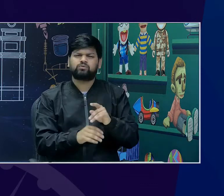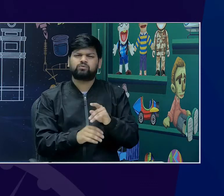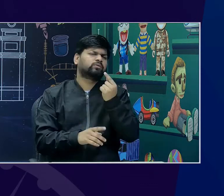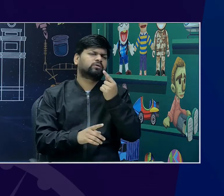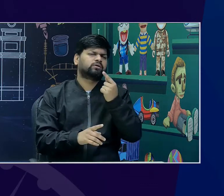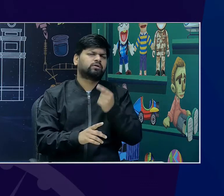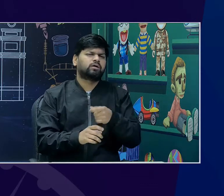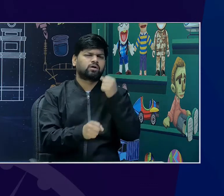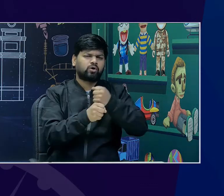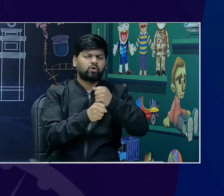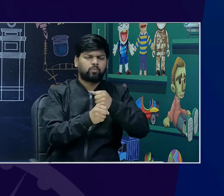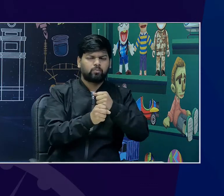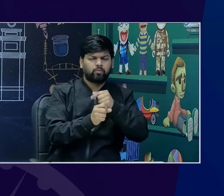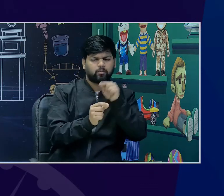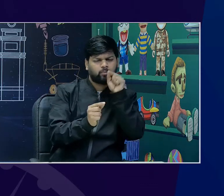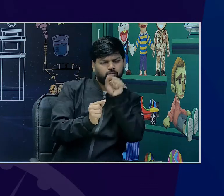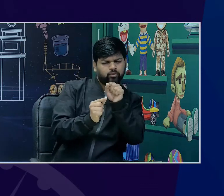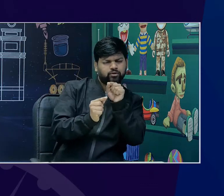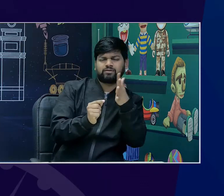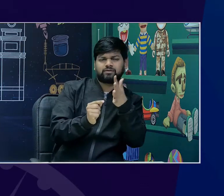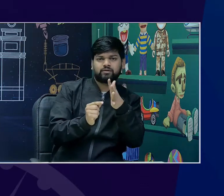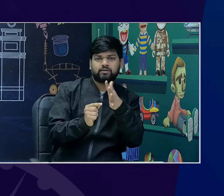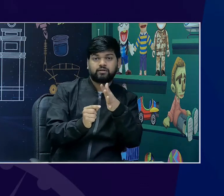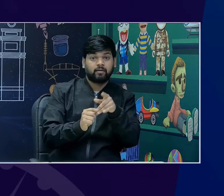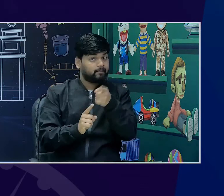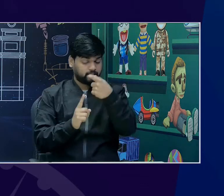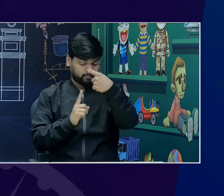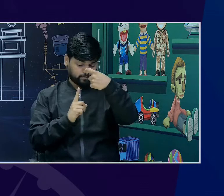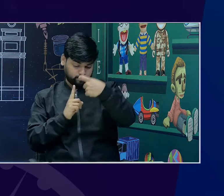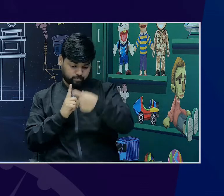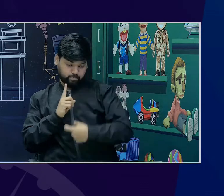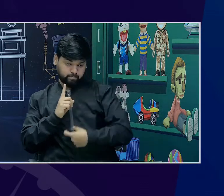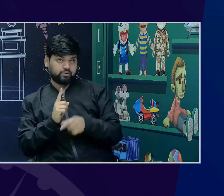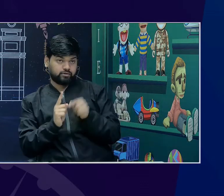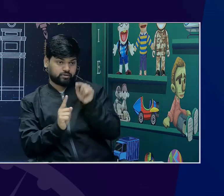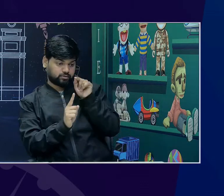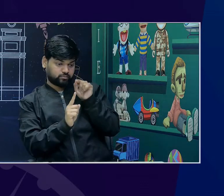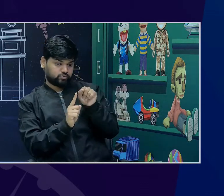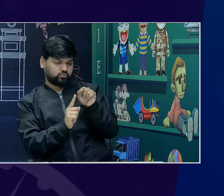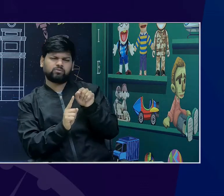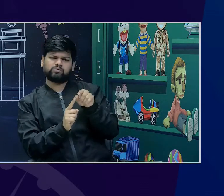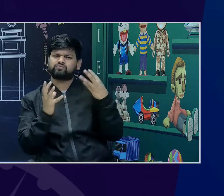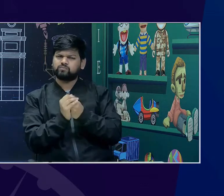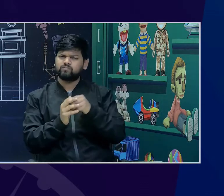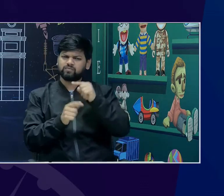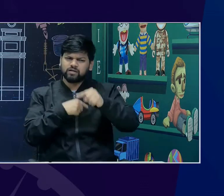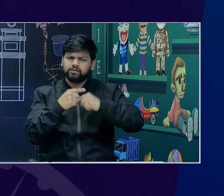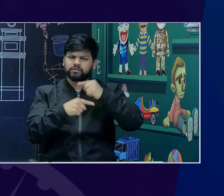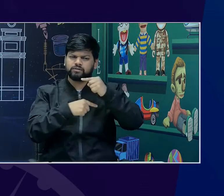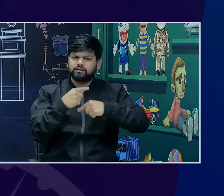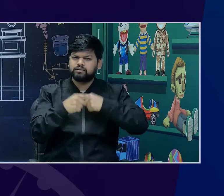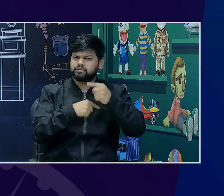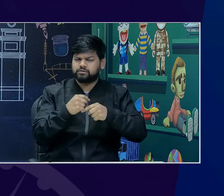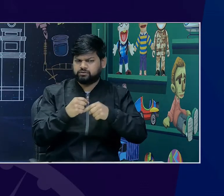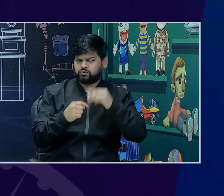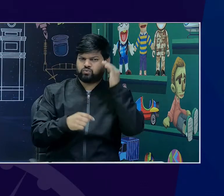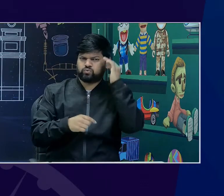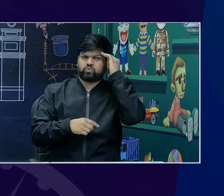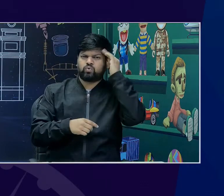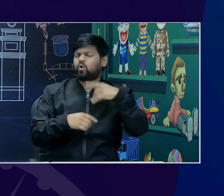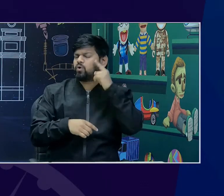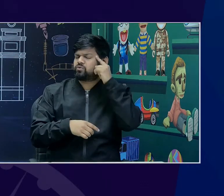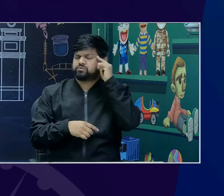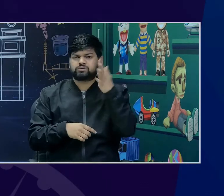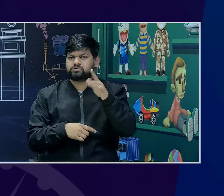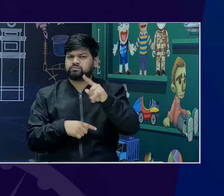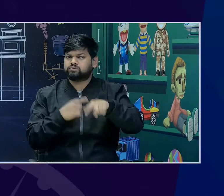बट इंडिविजुअल के लिए भी. और हम जाने अनजाने में रोज अपनी लाइफ में बजट बनाते ही हैं. आपको पॉकेट मनी मिलती